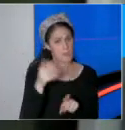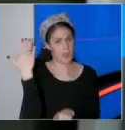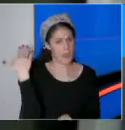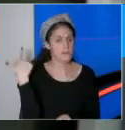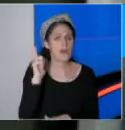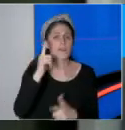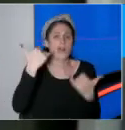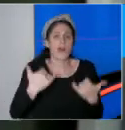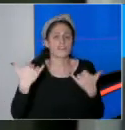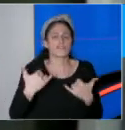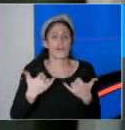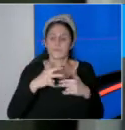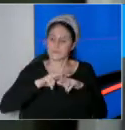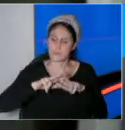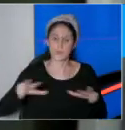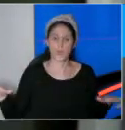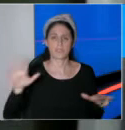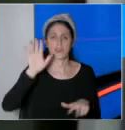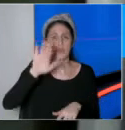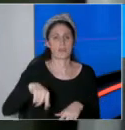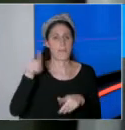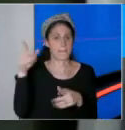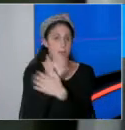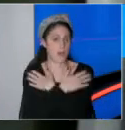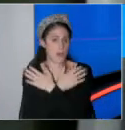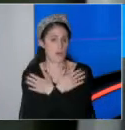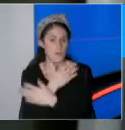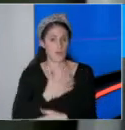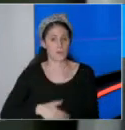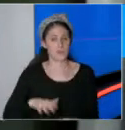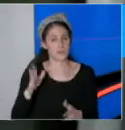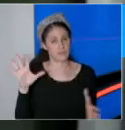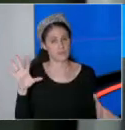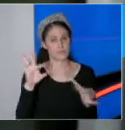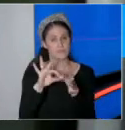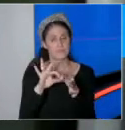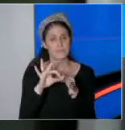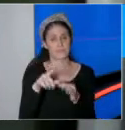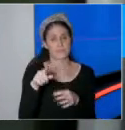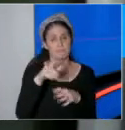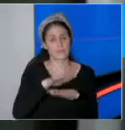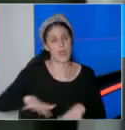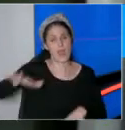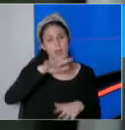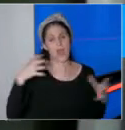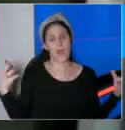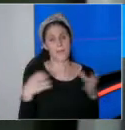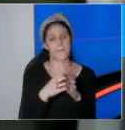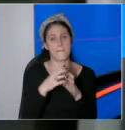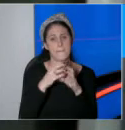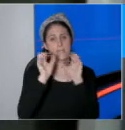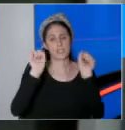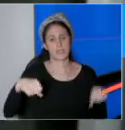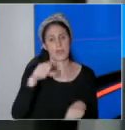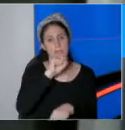עכשיו נוצרה סיטואציה שגם מרוקו רצתה לקבל מממשל טראמפ לפני שהוא עוזב את ההכרה בשליטה שלה בסהרה